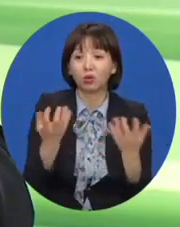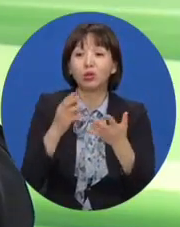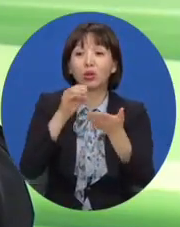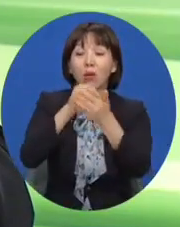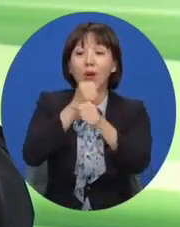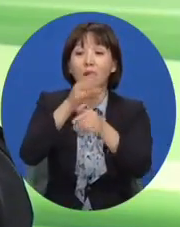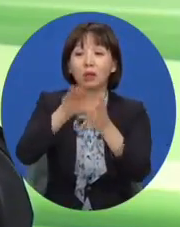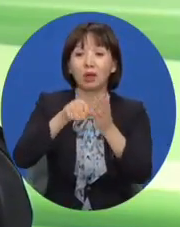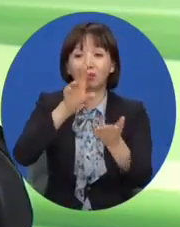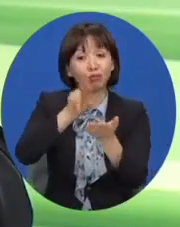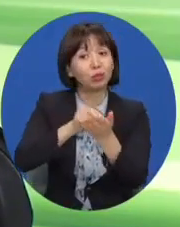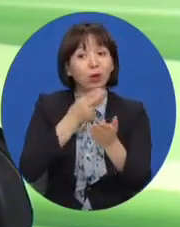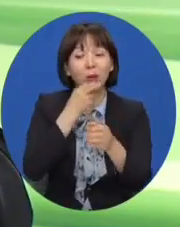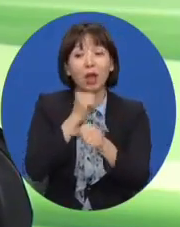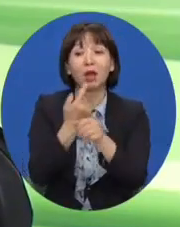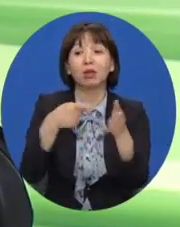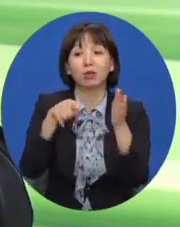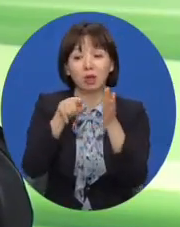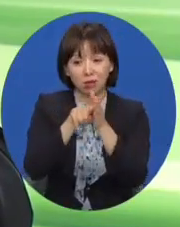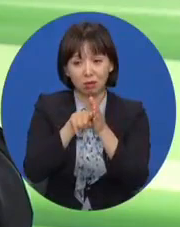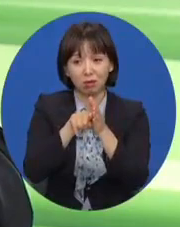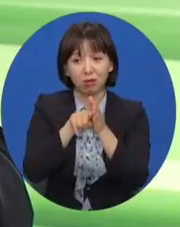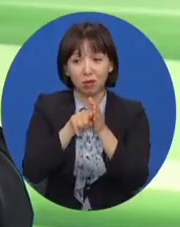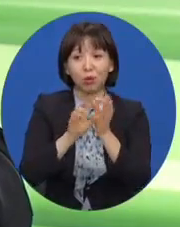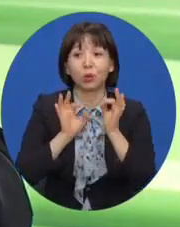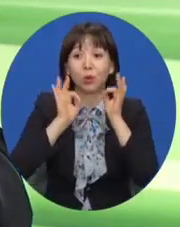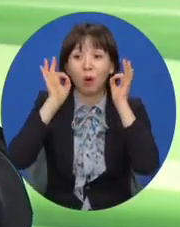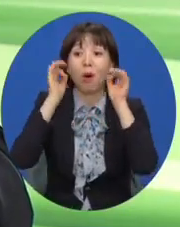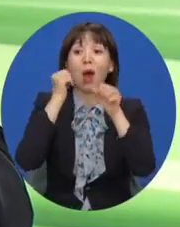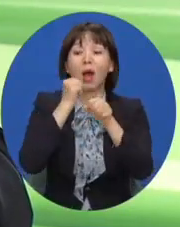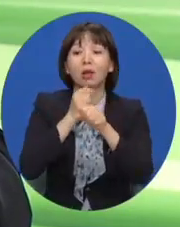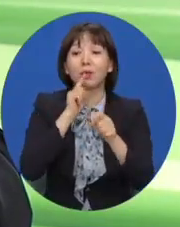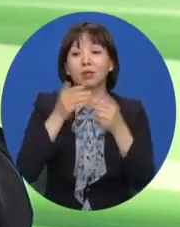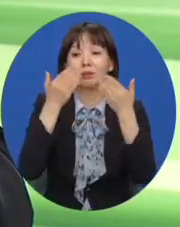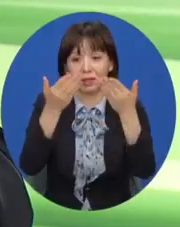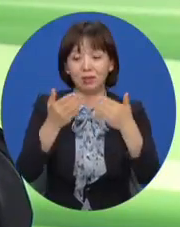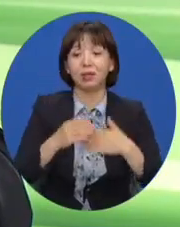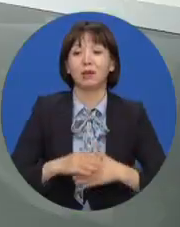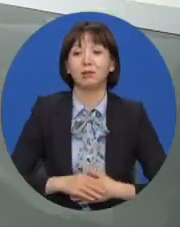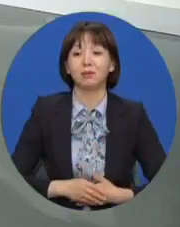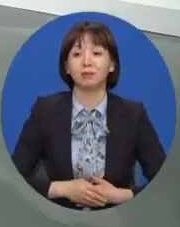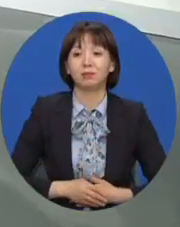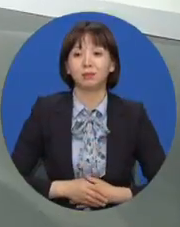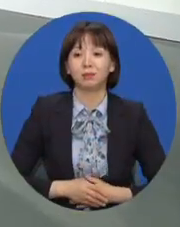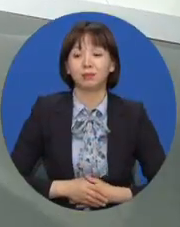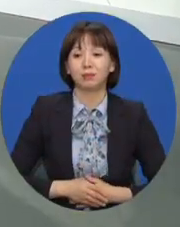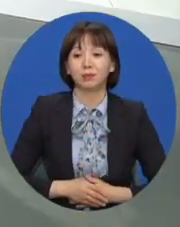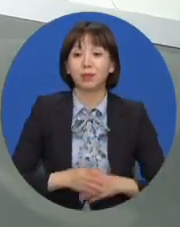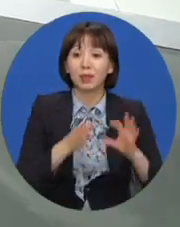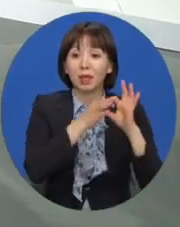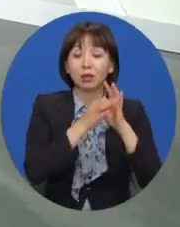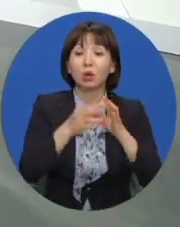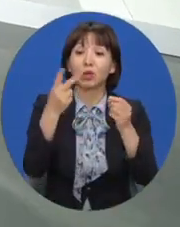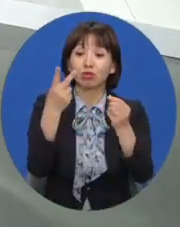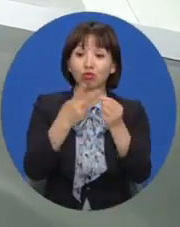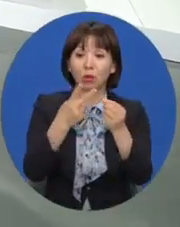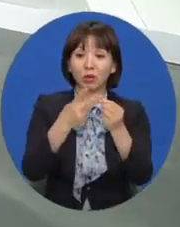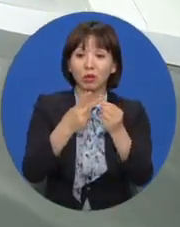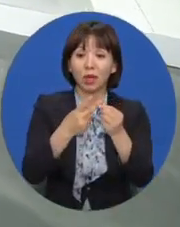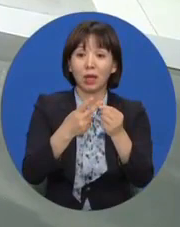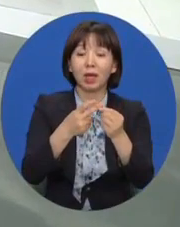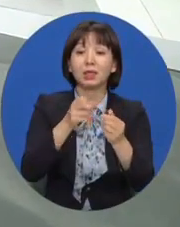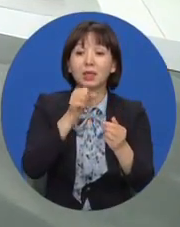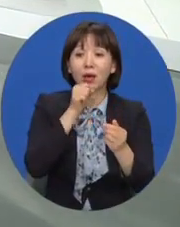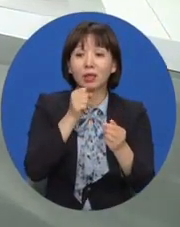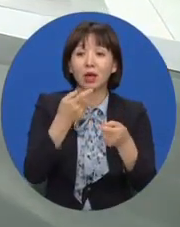하는데 지장이 없도록 이렇게 해나가겠다는 말씀을 드립니다. 네. 계속해서 두 번째 사회자